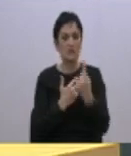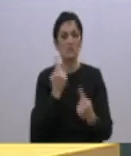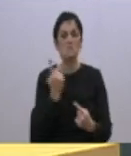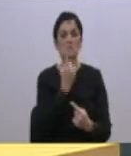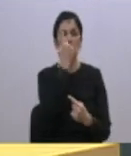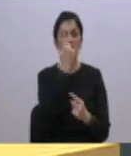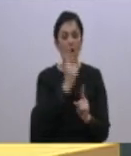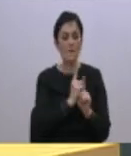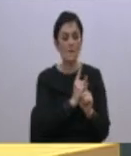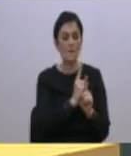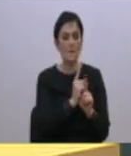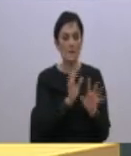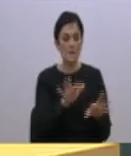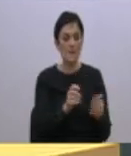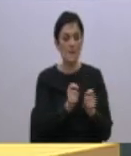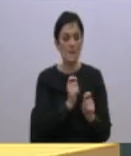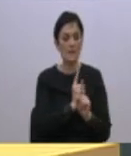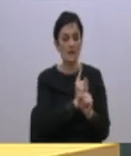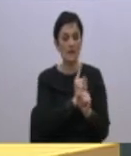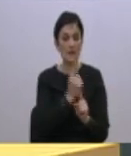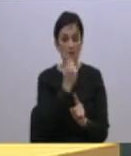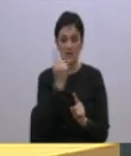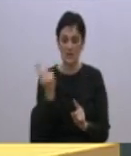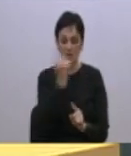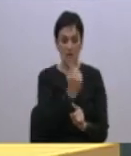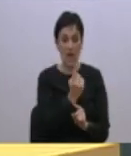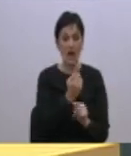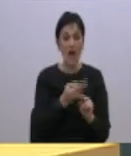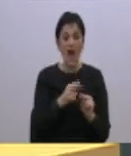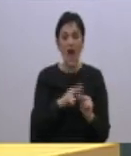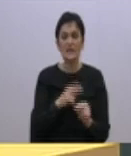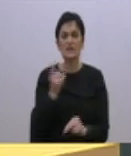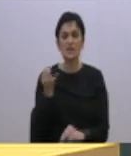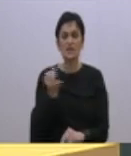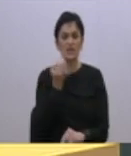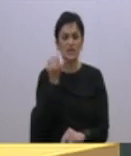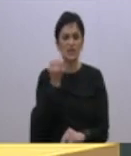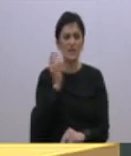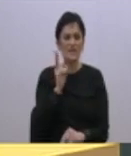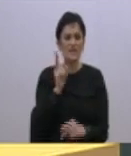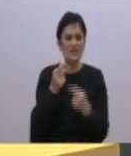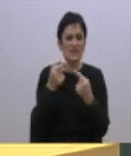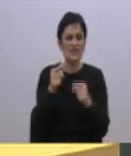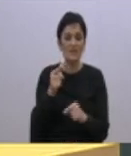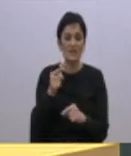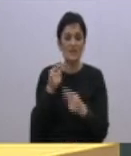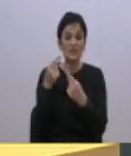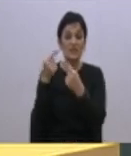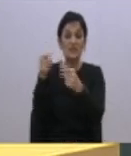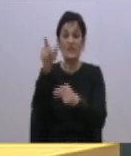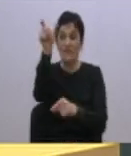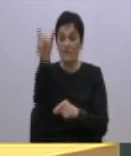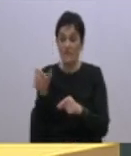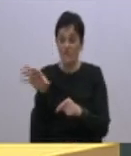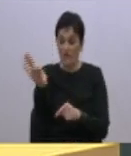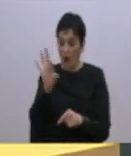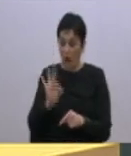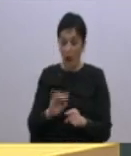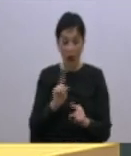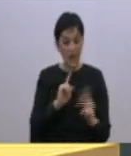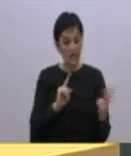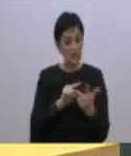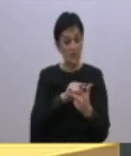ვიცე-პრეზიდენტი. Anu ეს ინტერესი რომ ვინმე სხვა და არა ამ სამიდან ყავდეს ჩვენ ბანკში